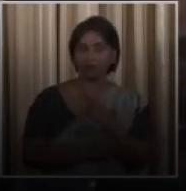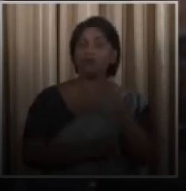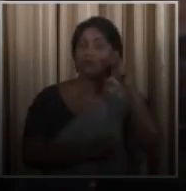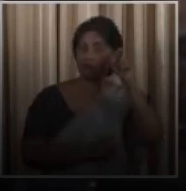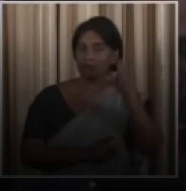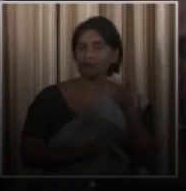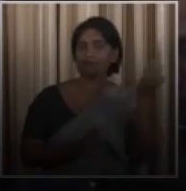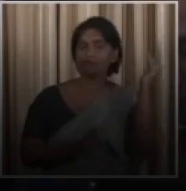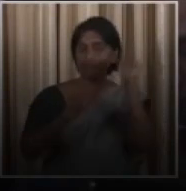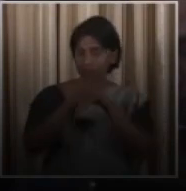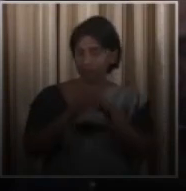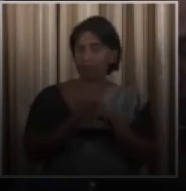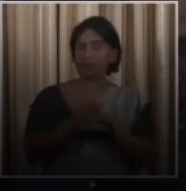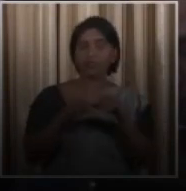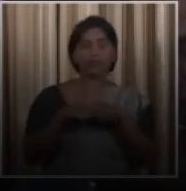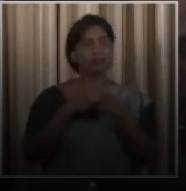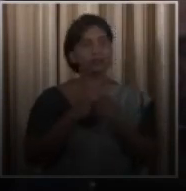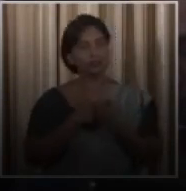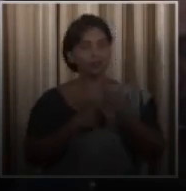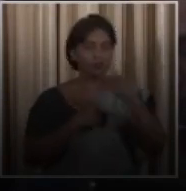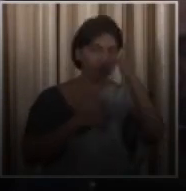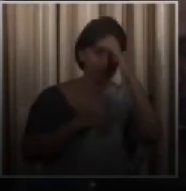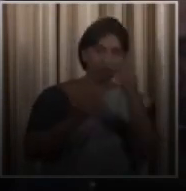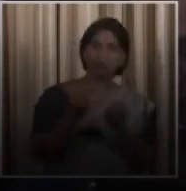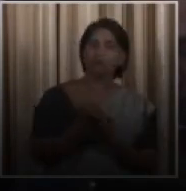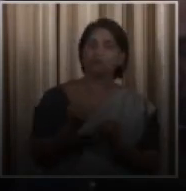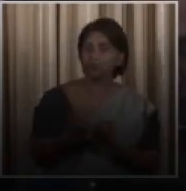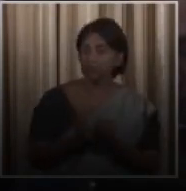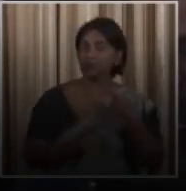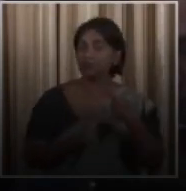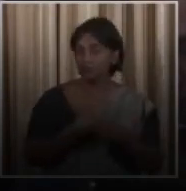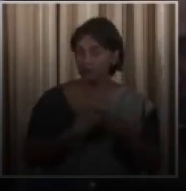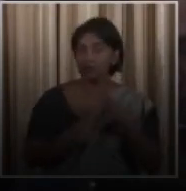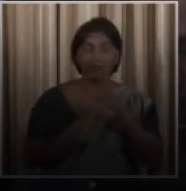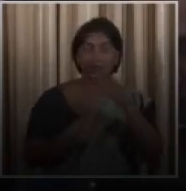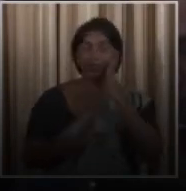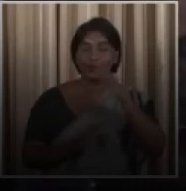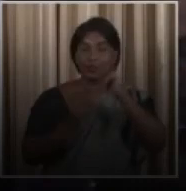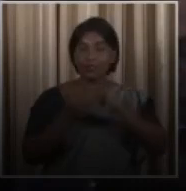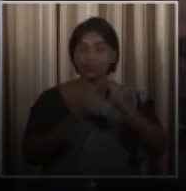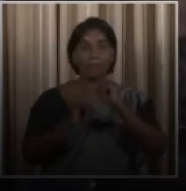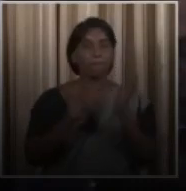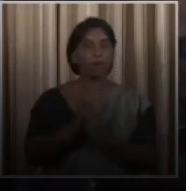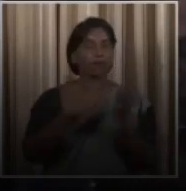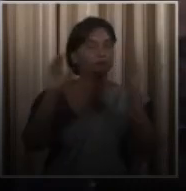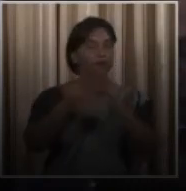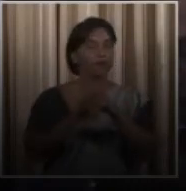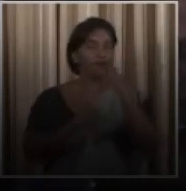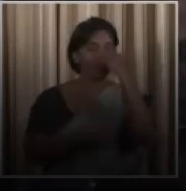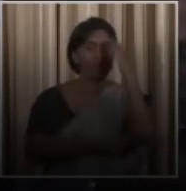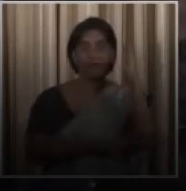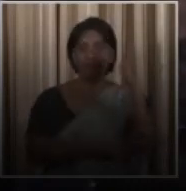ආච්බිෂොප් මකාරියොස් ඇවිල්ලා ඒ සංවිධානයට නායකත්වය දීලා ඒ රටේ සයිප්‍රසේ අගමැති වුණා. මේකට